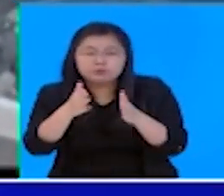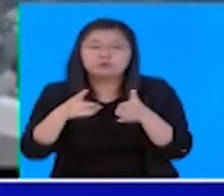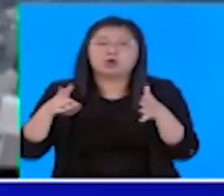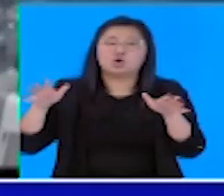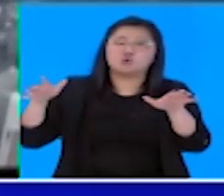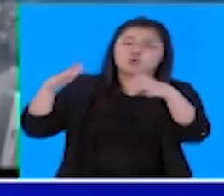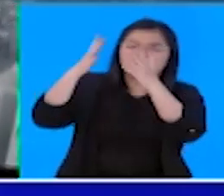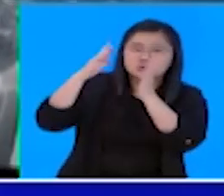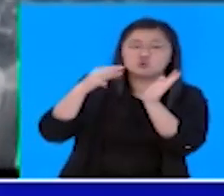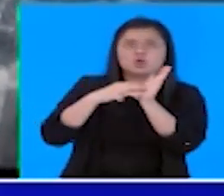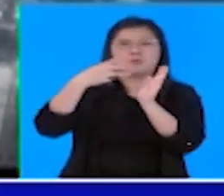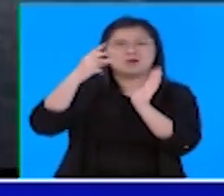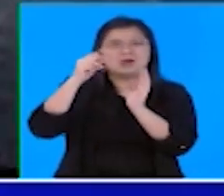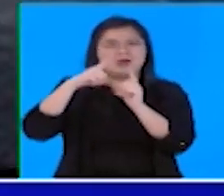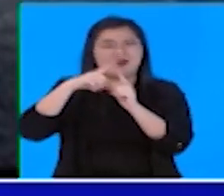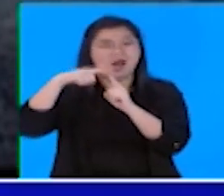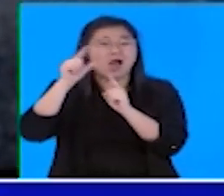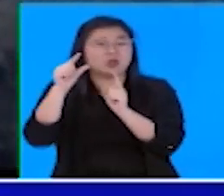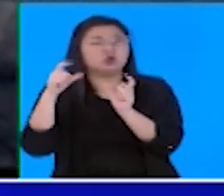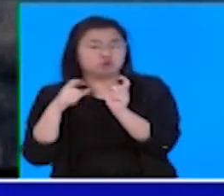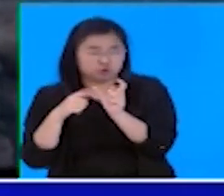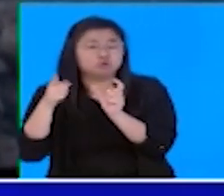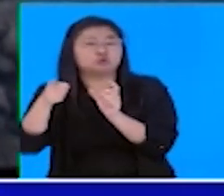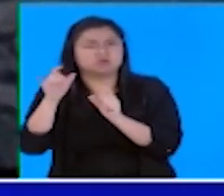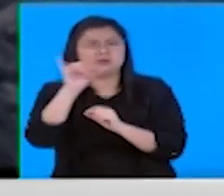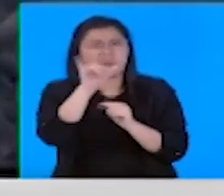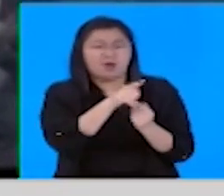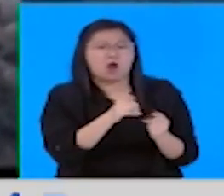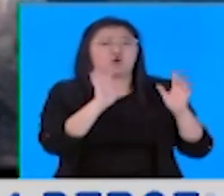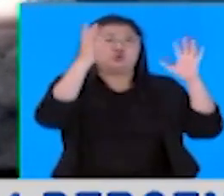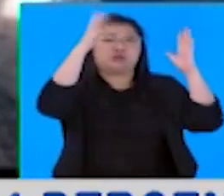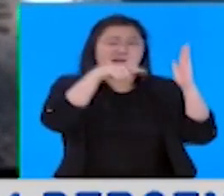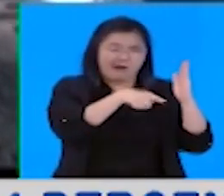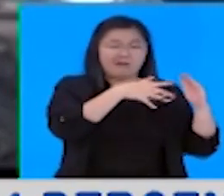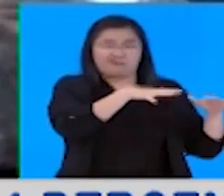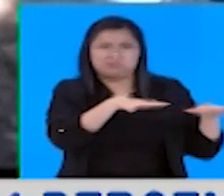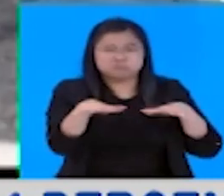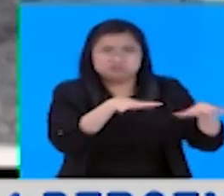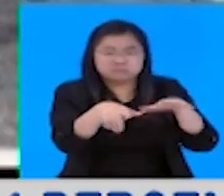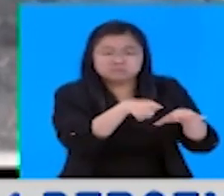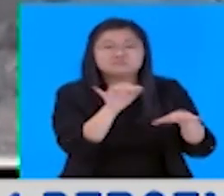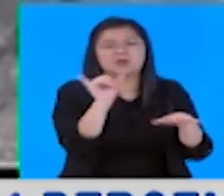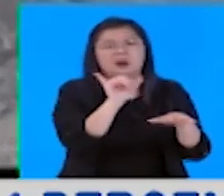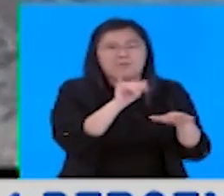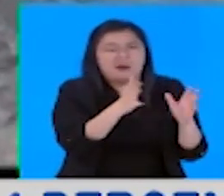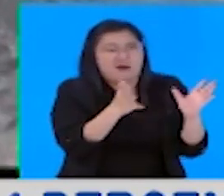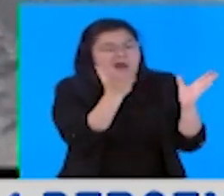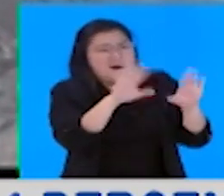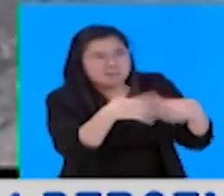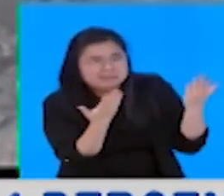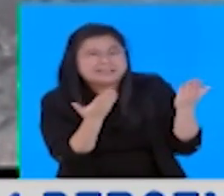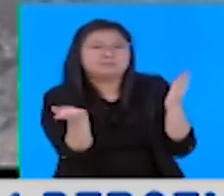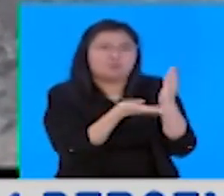terbuka akibat perubahan lahan terutama yang diakibatkan oleh industri ekstraktif